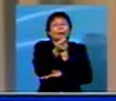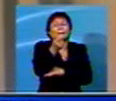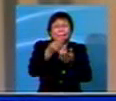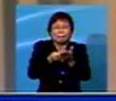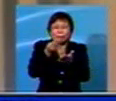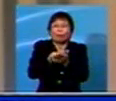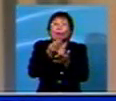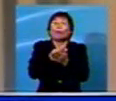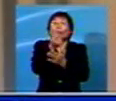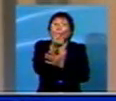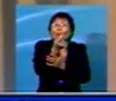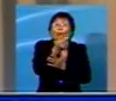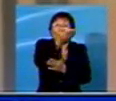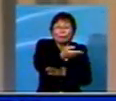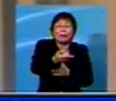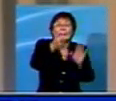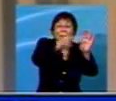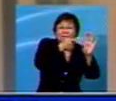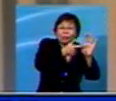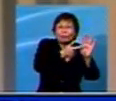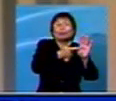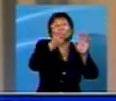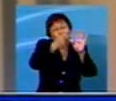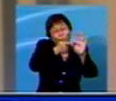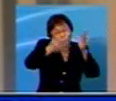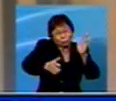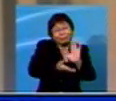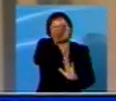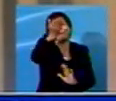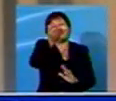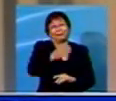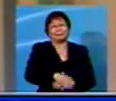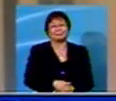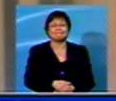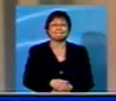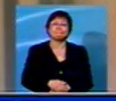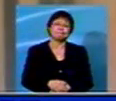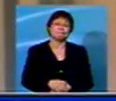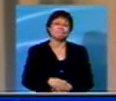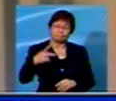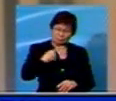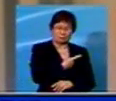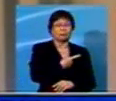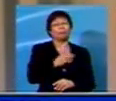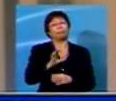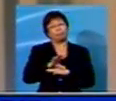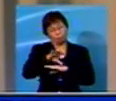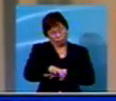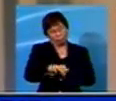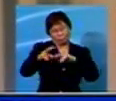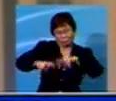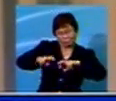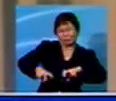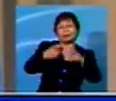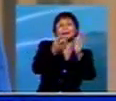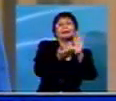cost bahan api dah naik jadi Kita terpaksa kaji semul